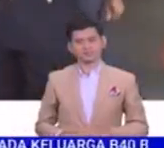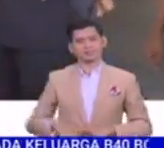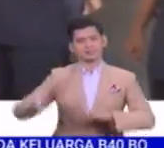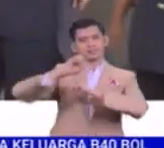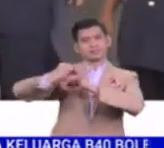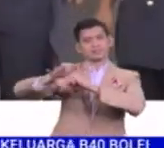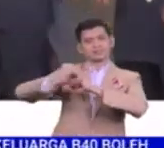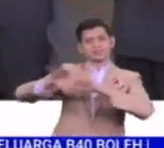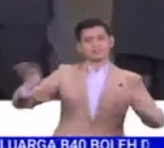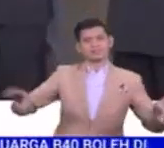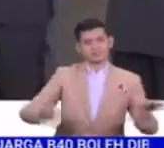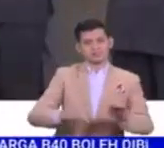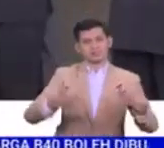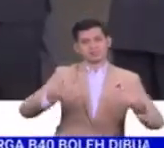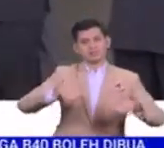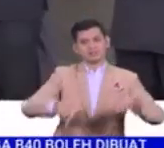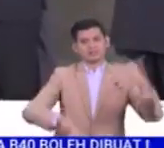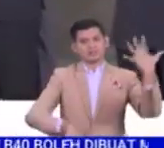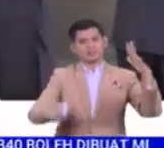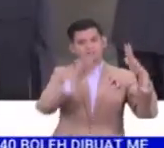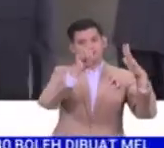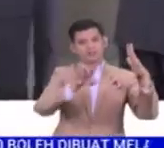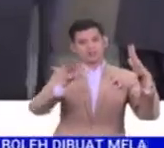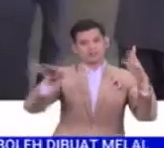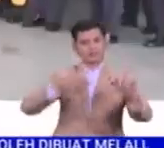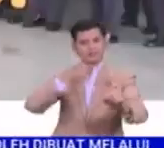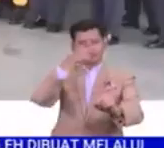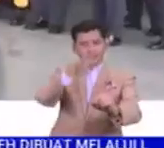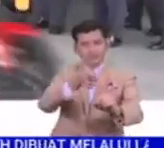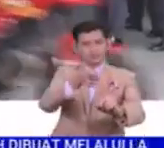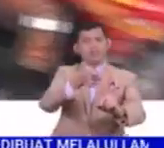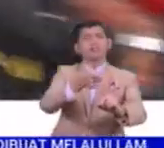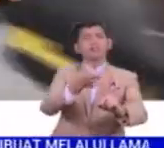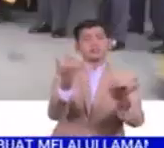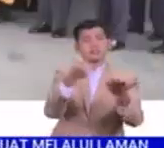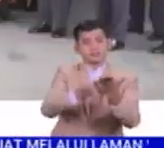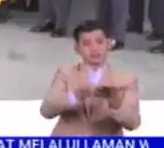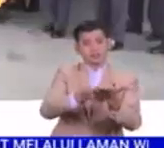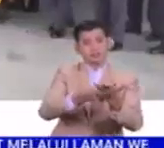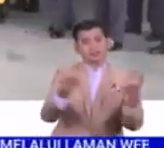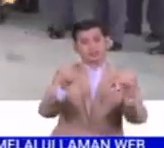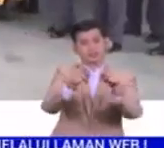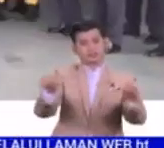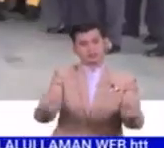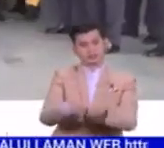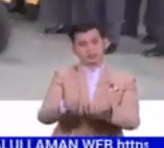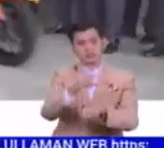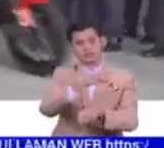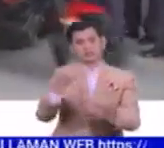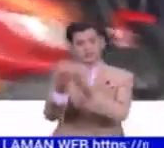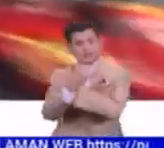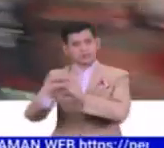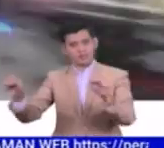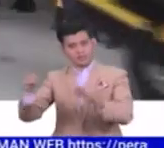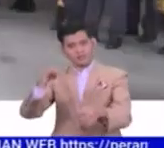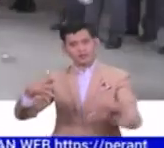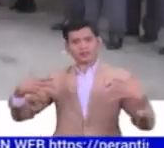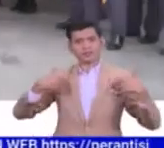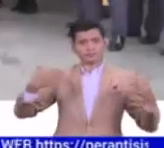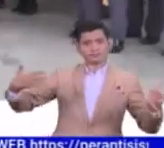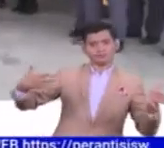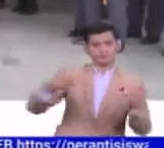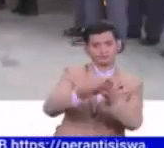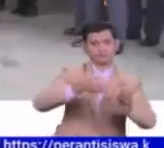Kempen yang dilaksana sehingga 15 Mei depan memfokuskan pasar raya dan kompleks Beli Belah selain bersiap siaga sekiranya terdapat kemalangan jalan